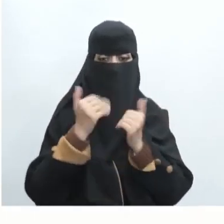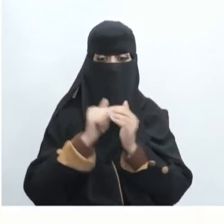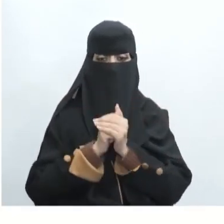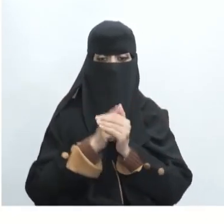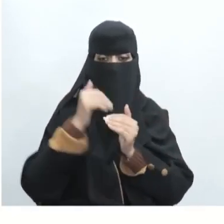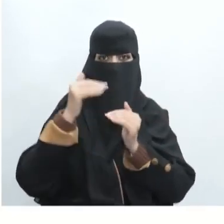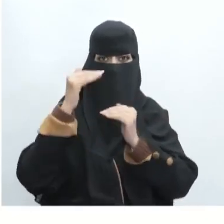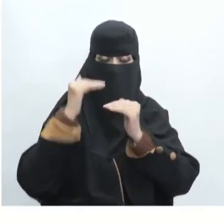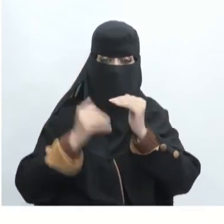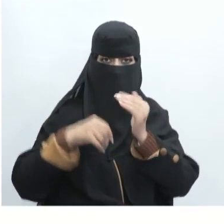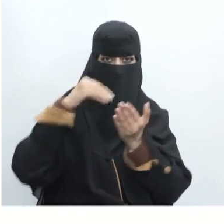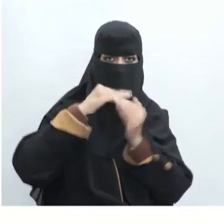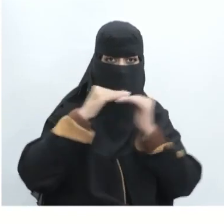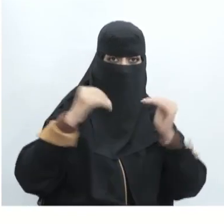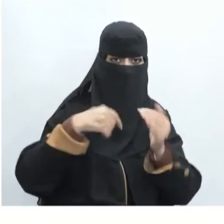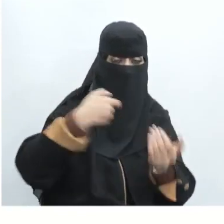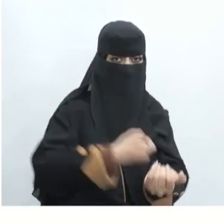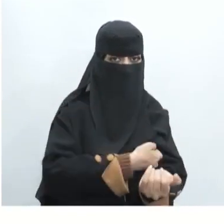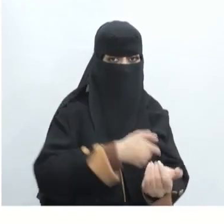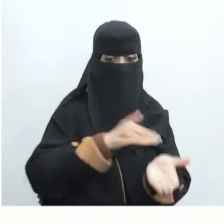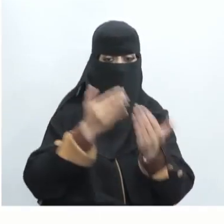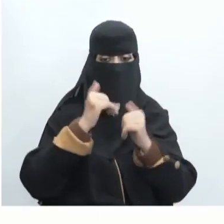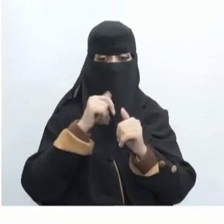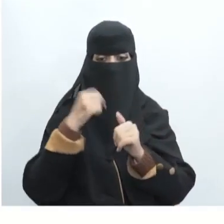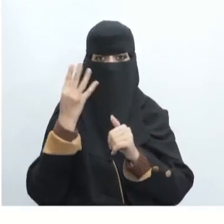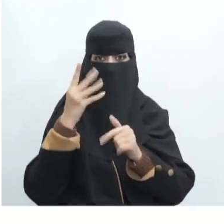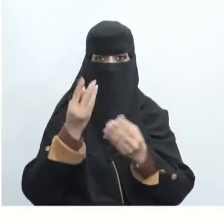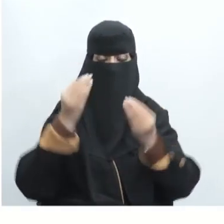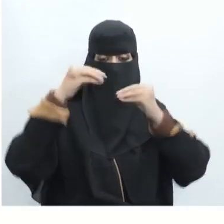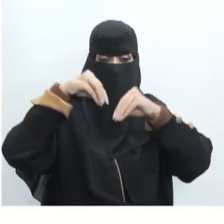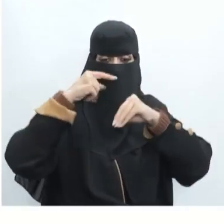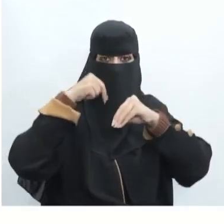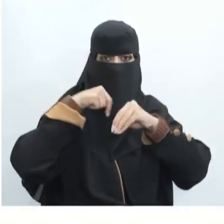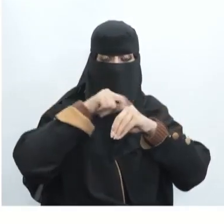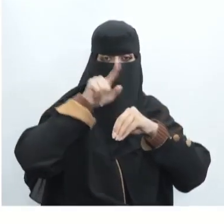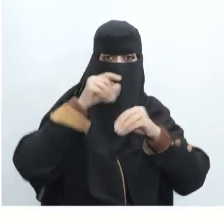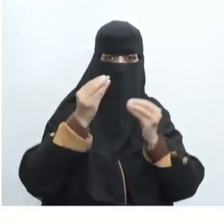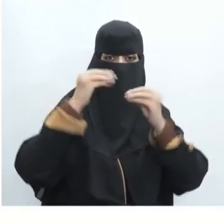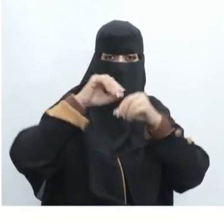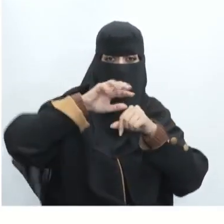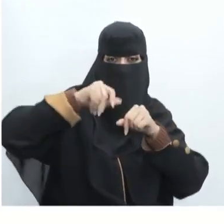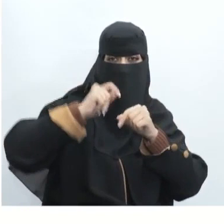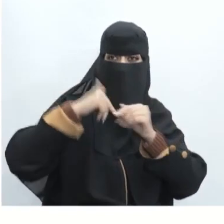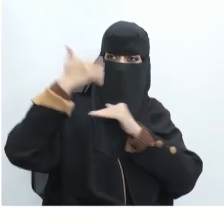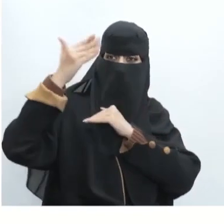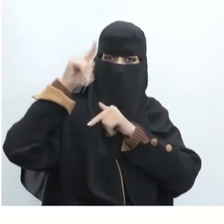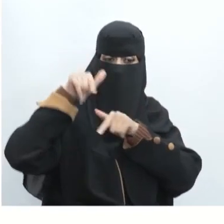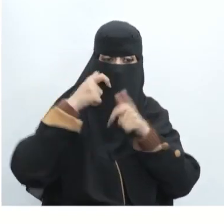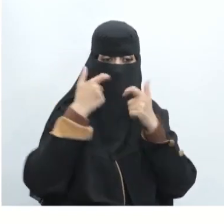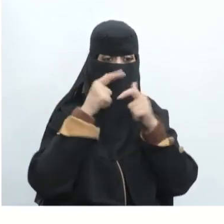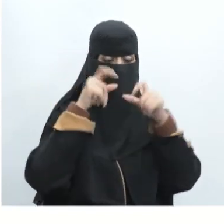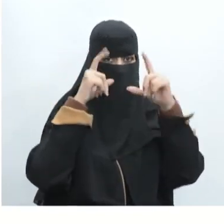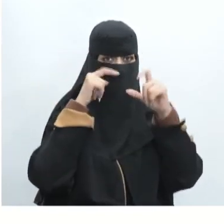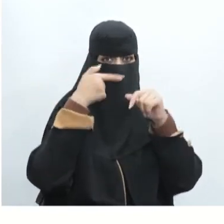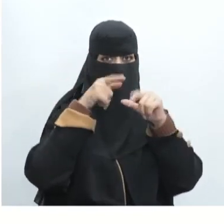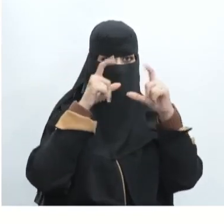احسنتم تدهور المستوى الصحي احسنتم زياده في الديون الخارجيه وكما تلاحظون ابنائي